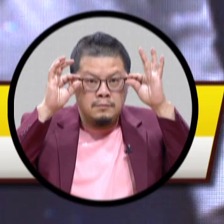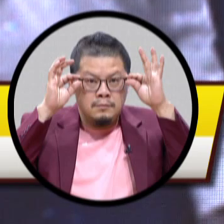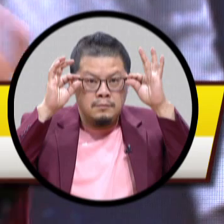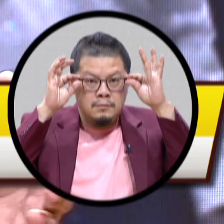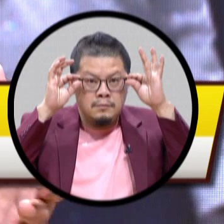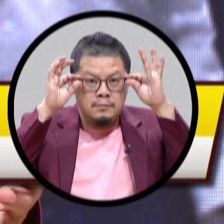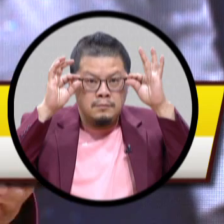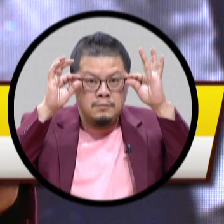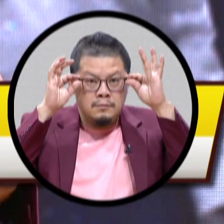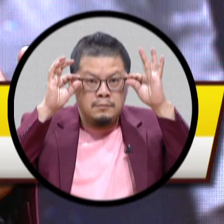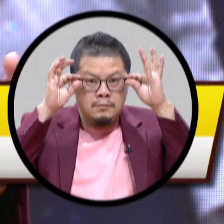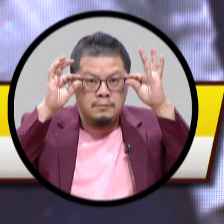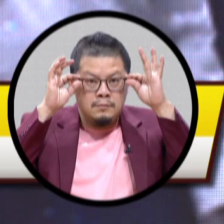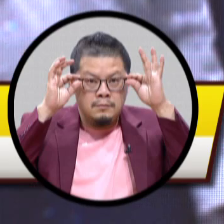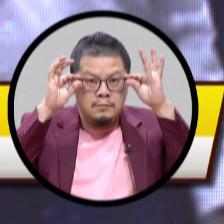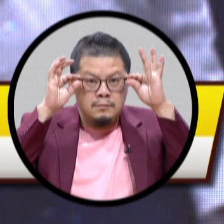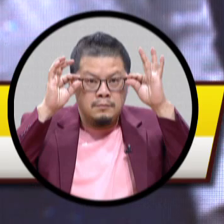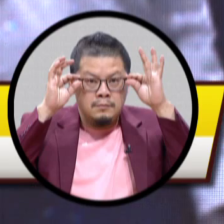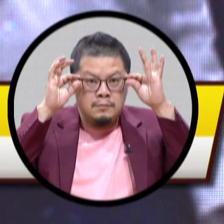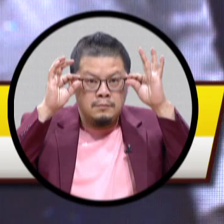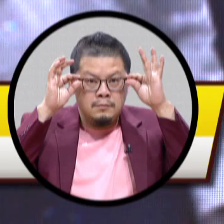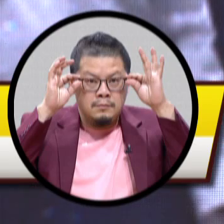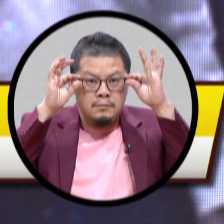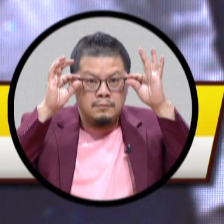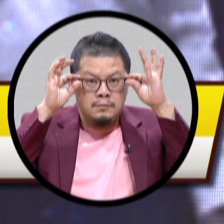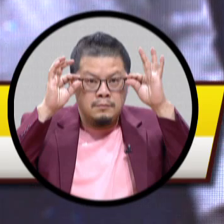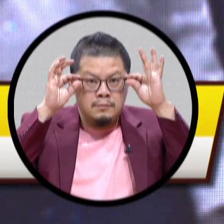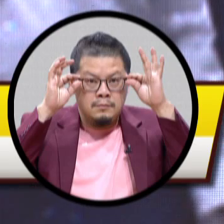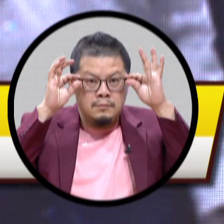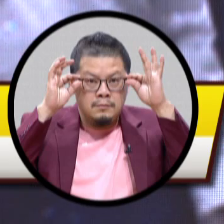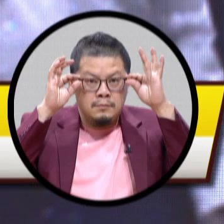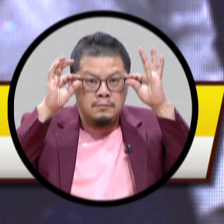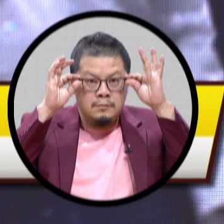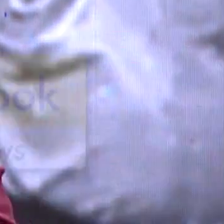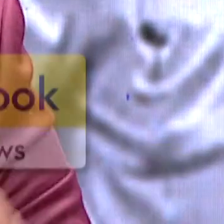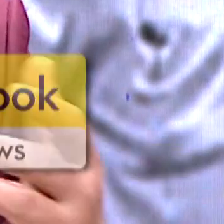จ่ายยา 4,000 อะไรต่ออะไรพวกนี้นะครับไม่งั้นนะครับปัญหามันจะกลับไปลูปเดิมที่นาย